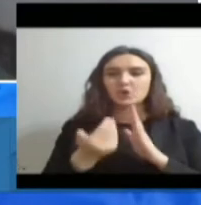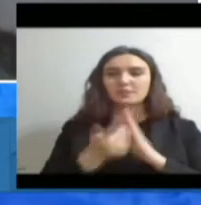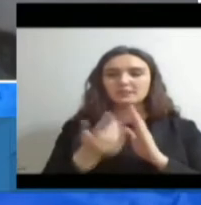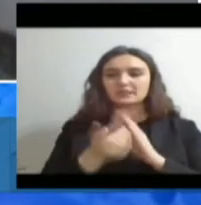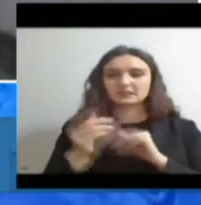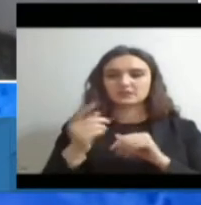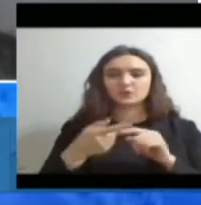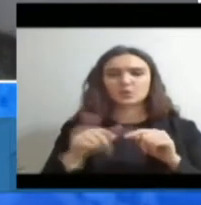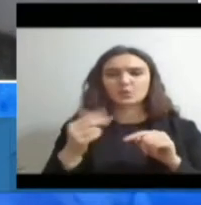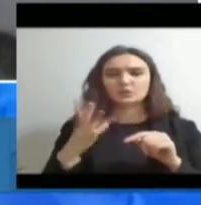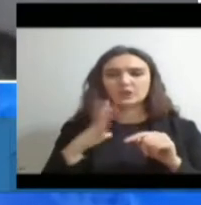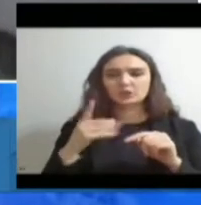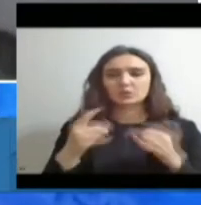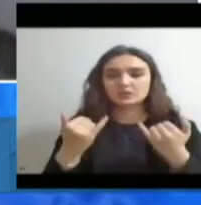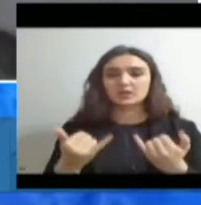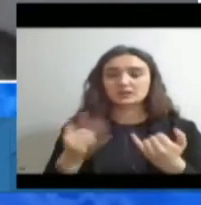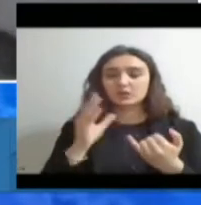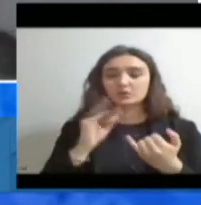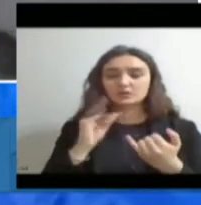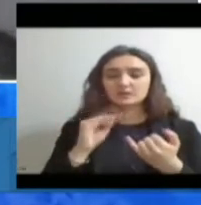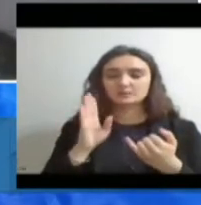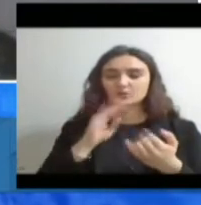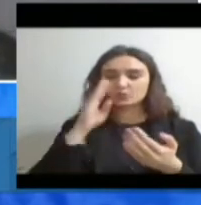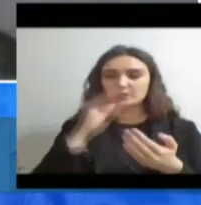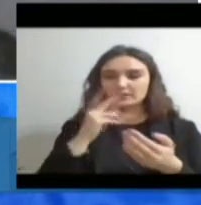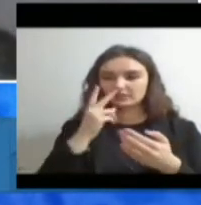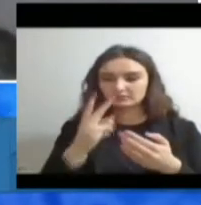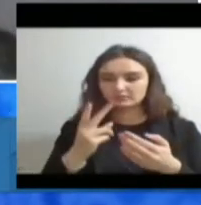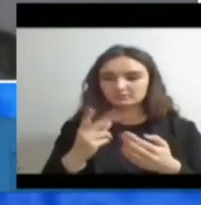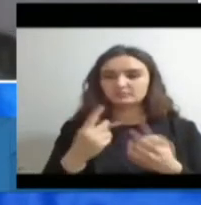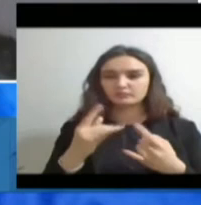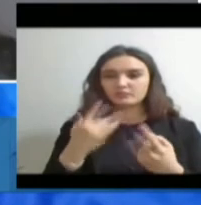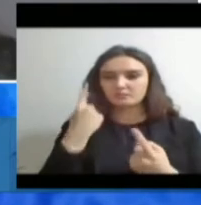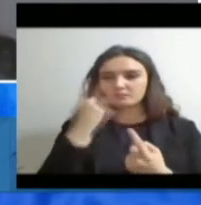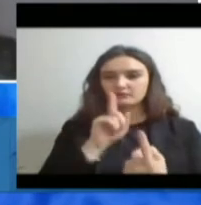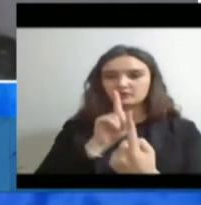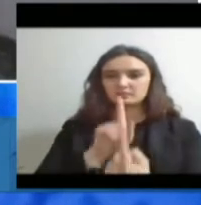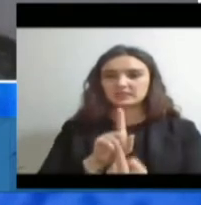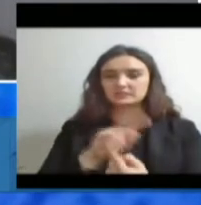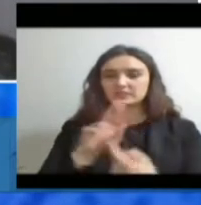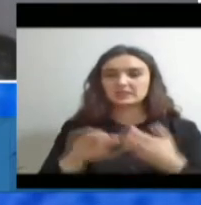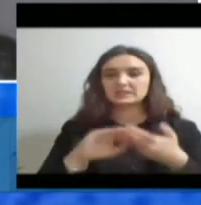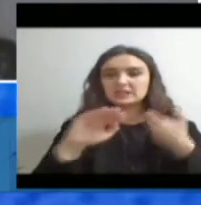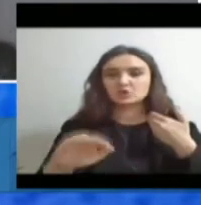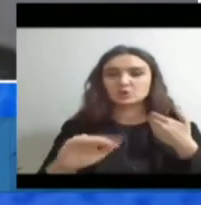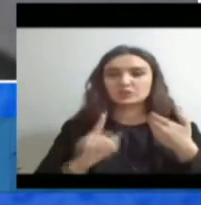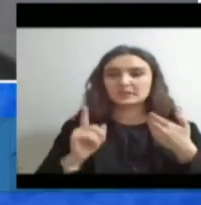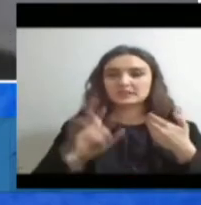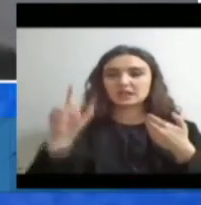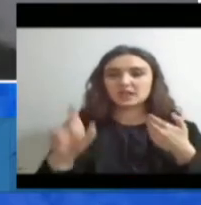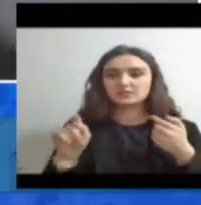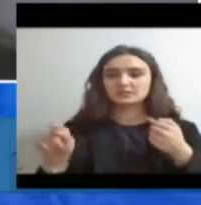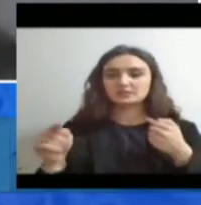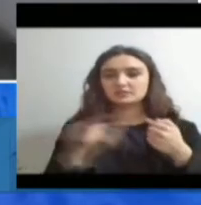უნდა ხდებოდეს ახლა, როდესაც მშობელი აღმოჩნდა პირისპირ ბავშვთან და დისტანცირებული სპეციალისტისგან? ეს კითხვა